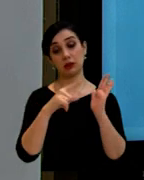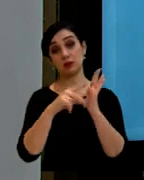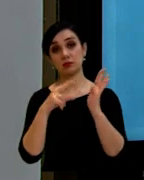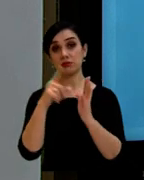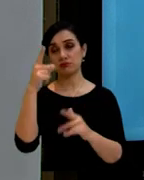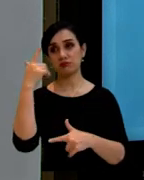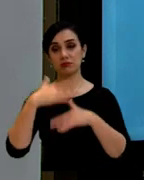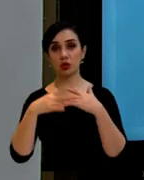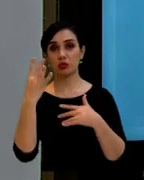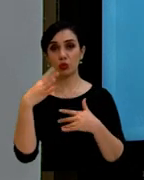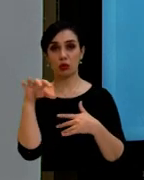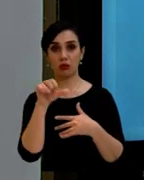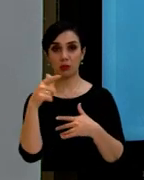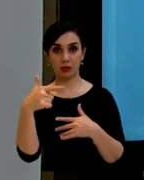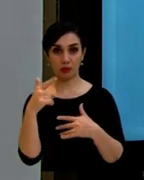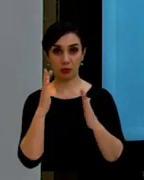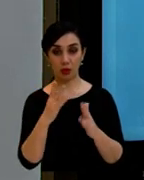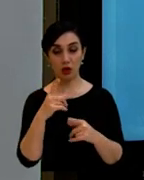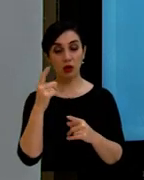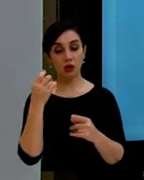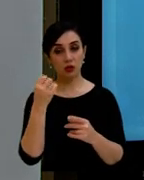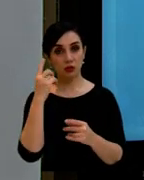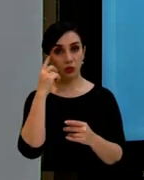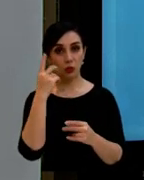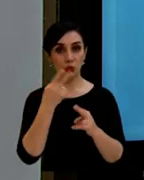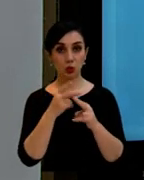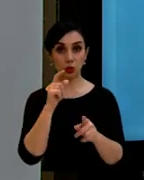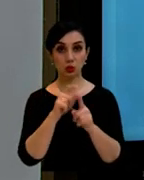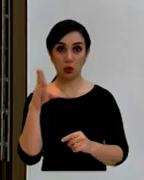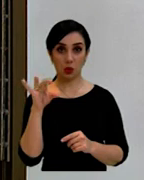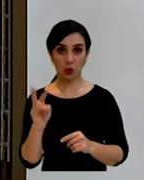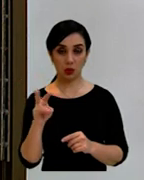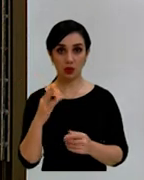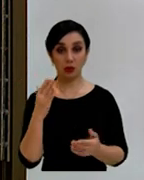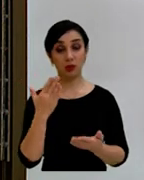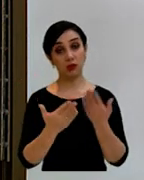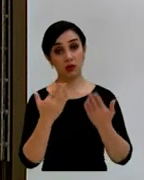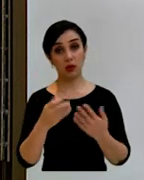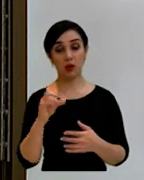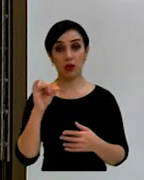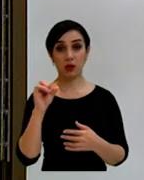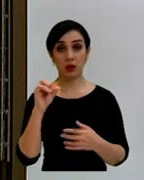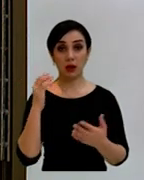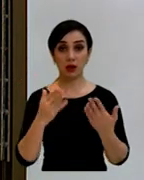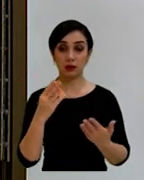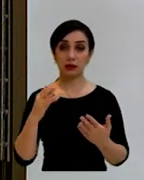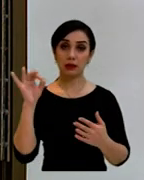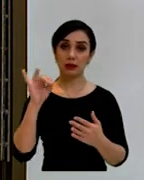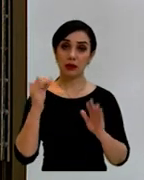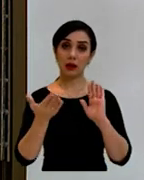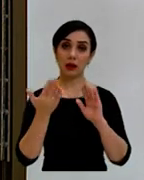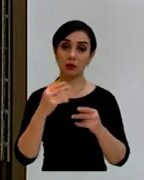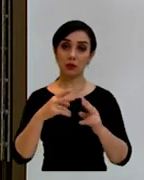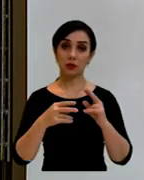o'lchovi. Faqat o'ylab turing iltimos, bu so'zlar hozirgi kunda ishlatiladimi yoki tarixiy